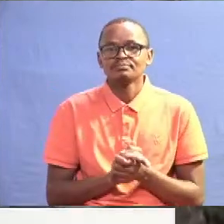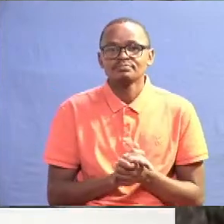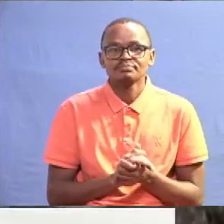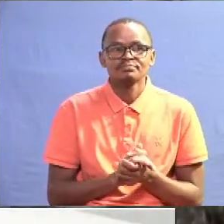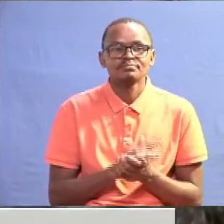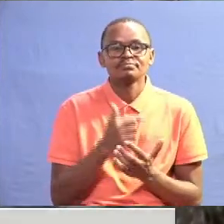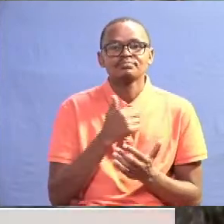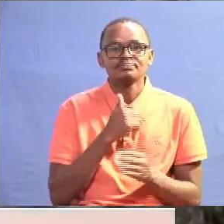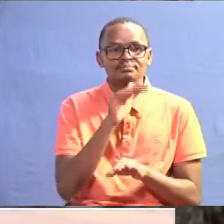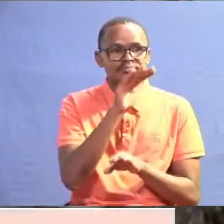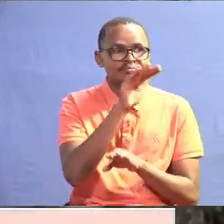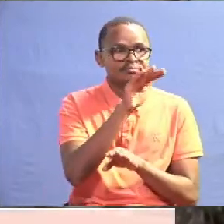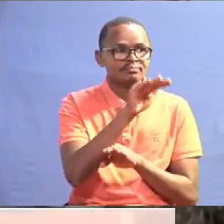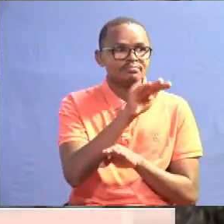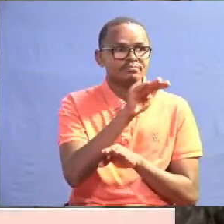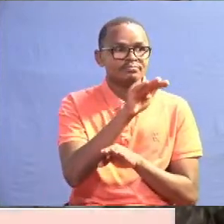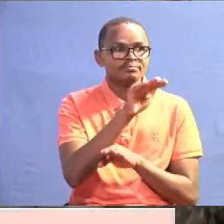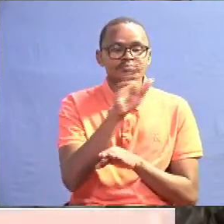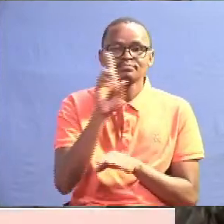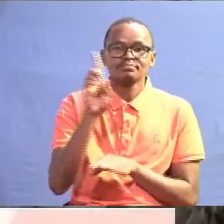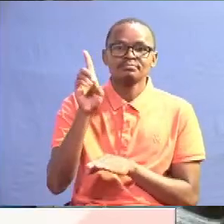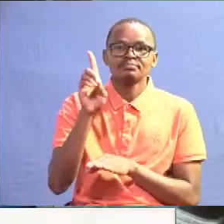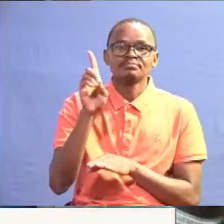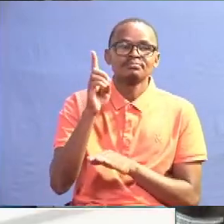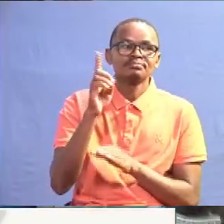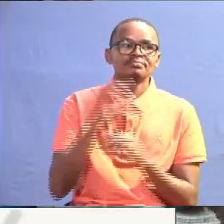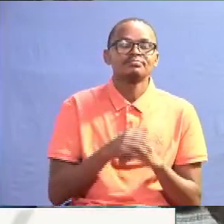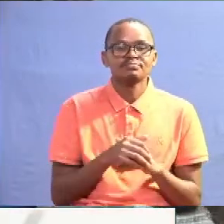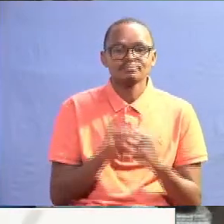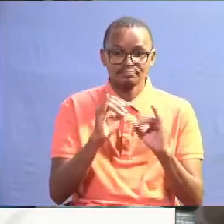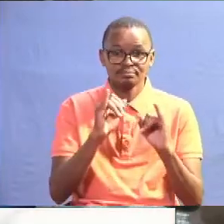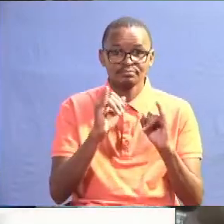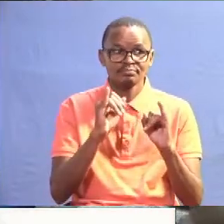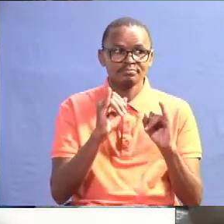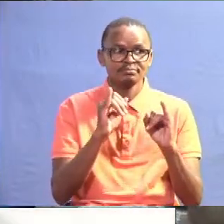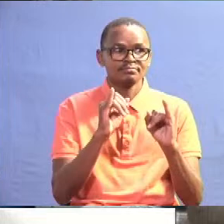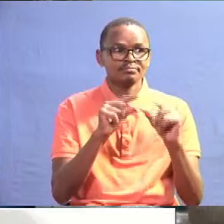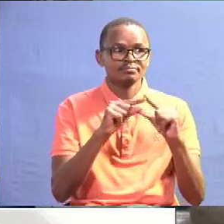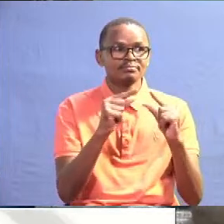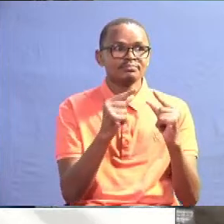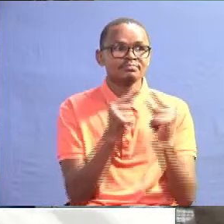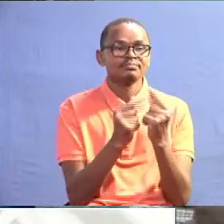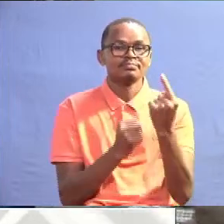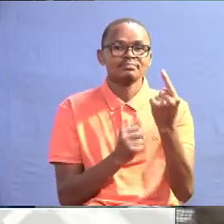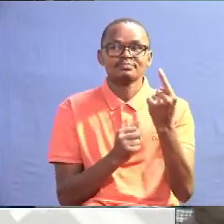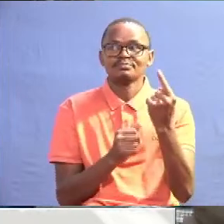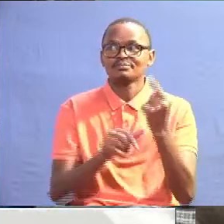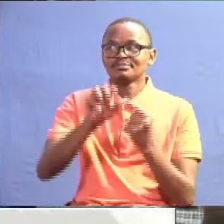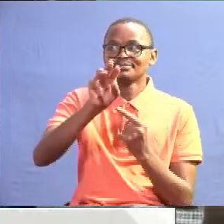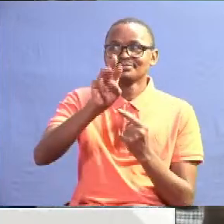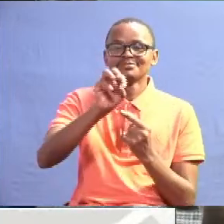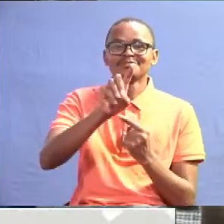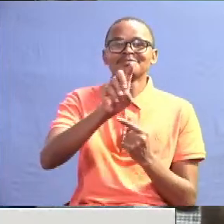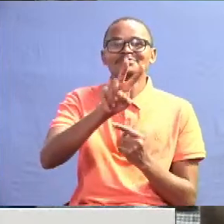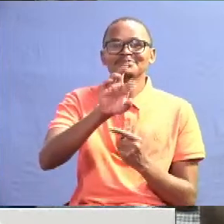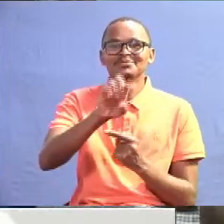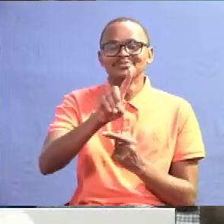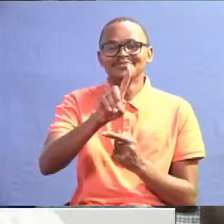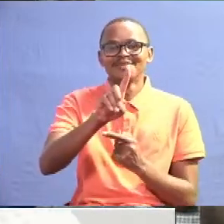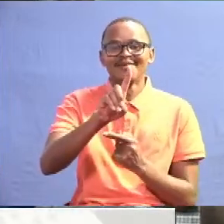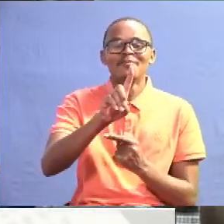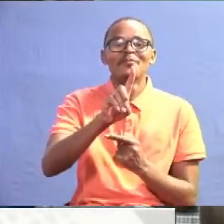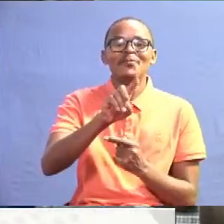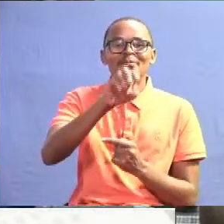Mimi nauliza nyinyi watu wa huyu mungwana. Sasa tuko group moja na ma-DVD na Weta